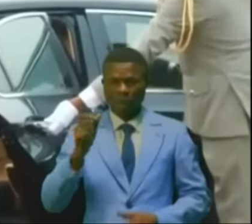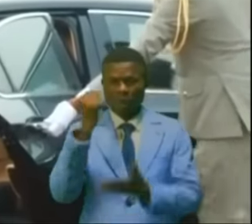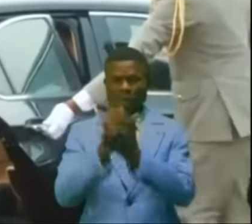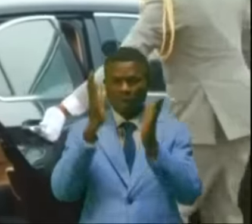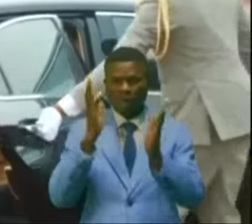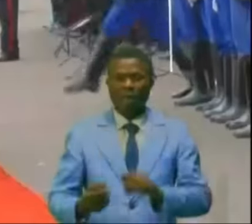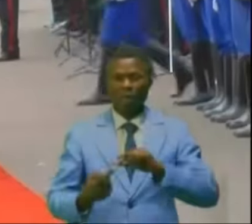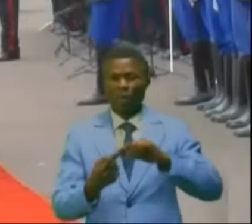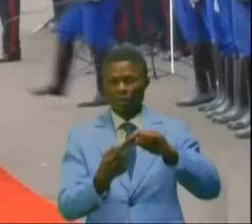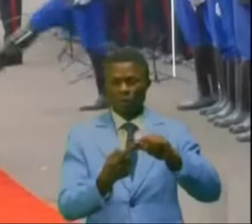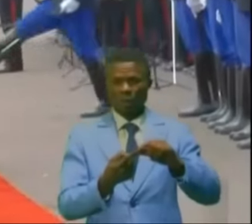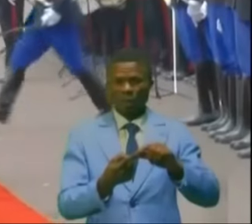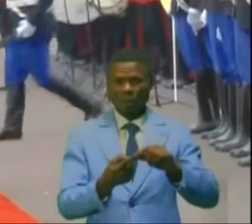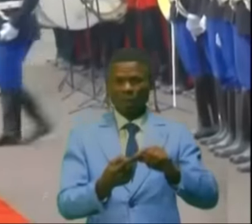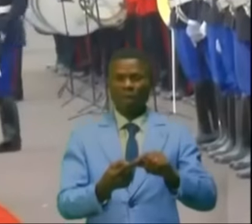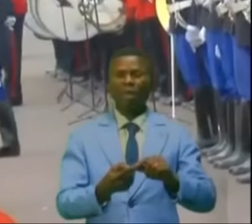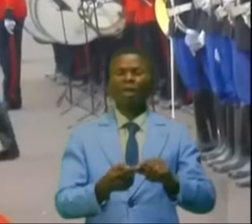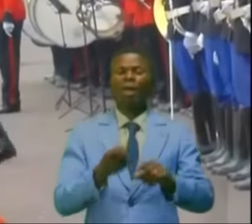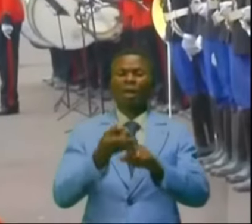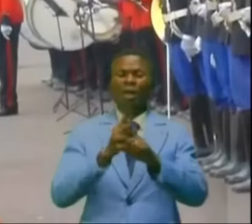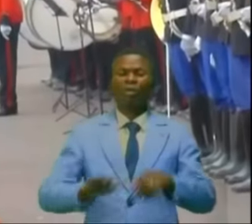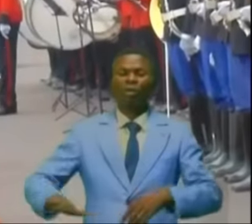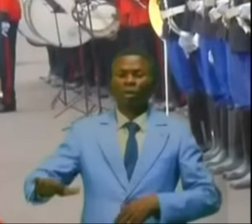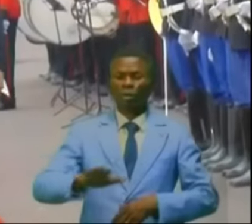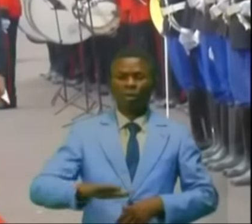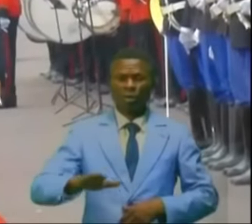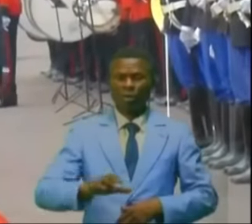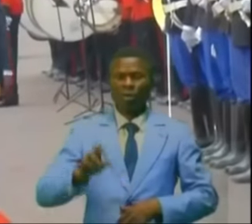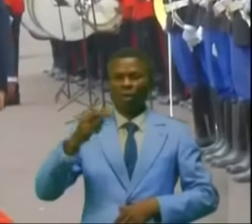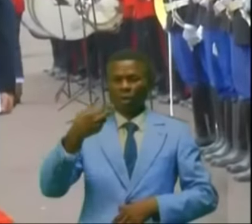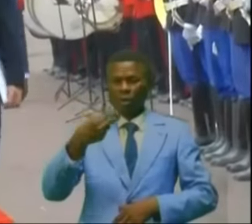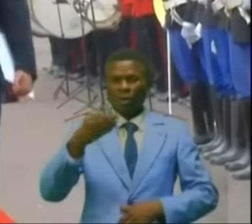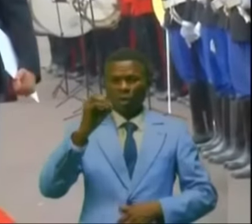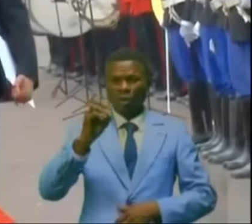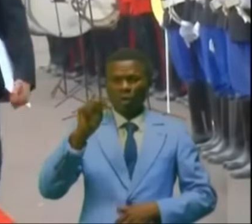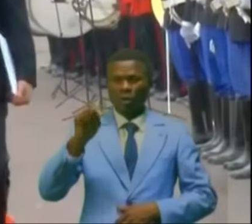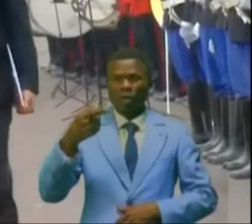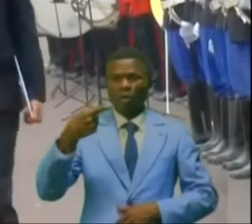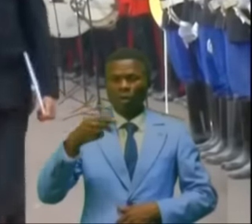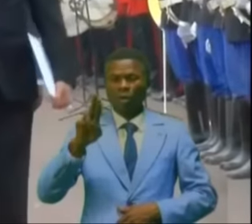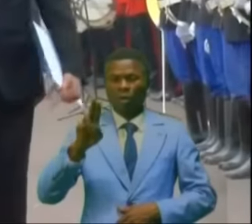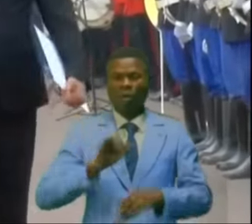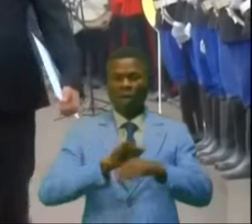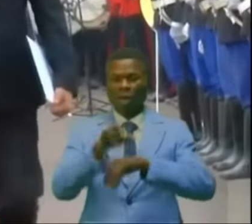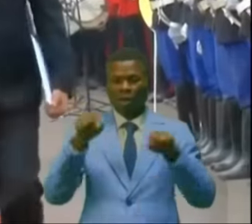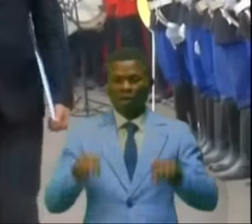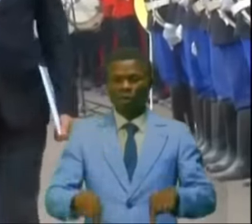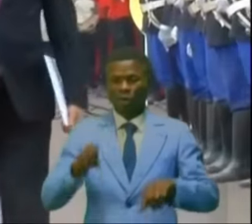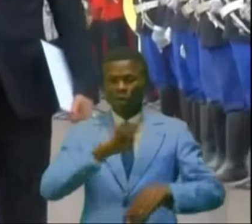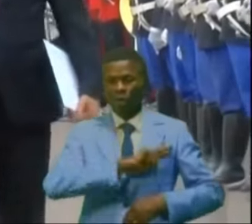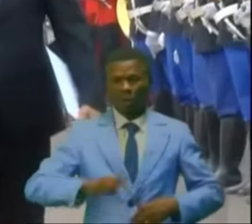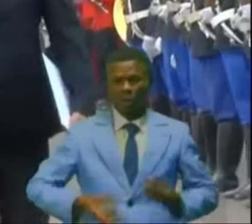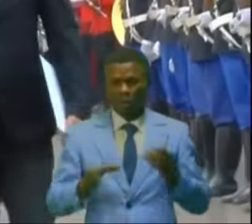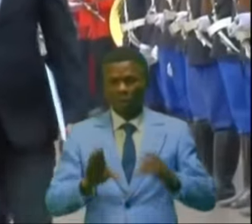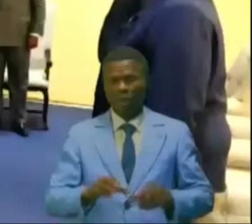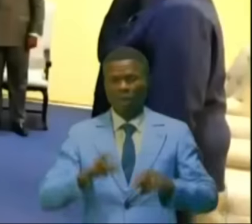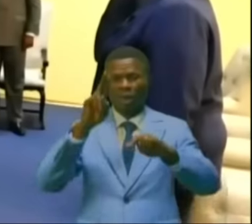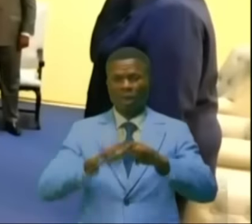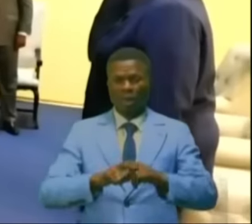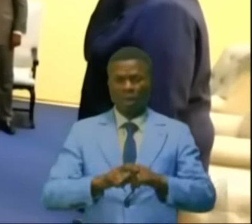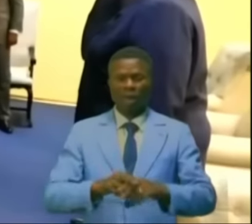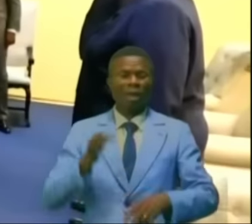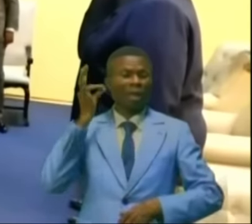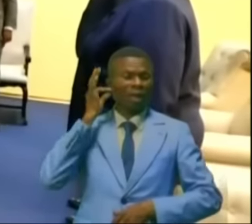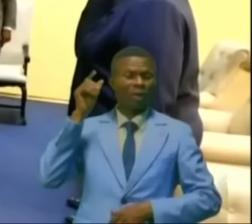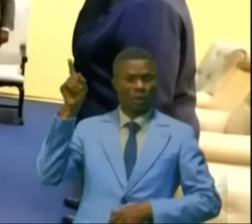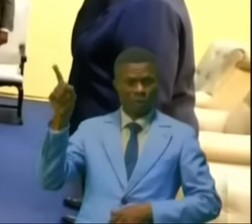ambassadeur extraordinaire et plénipotentiaire de la Hongrie, accrédité en RDC, avec résidence à Nairobi